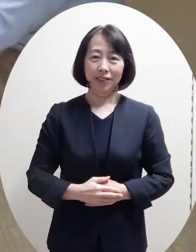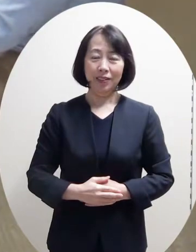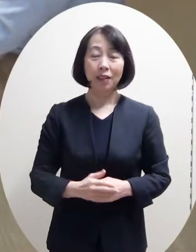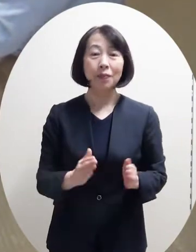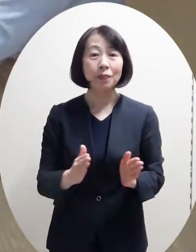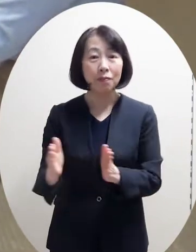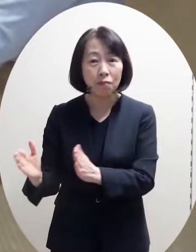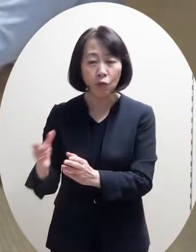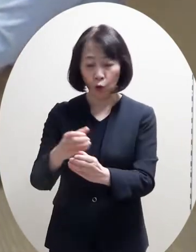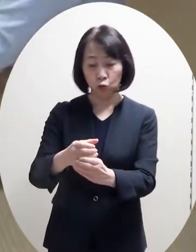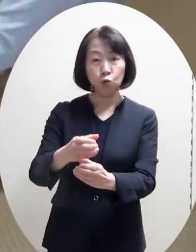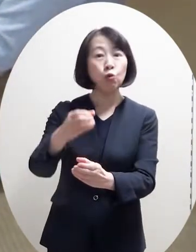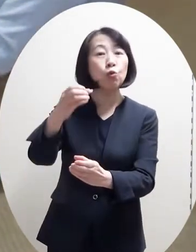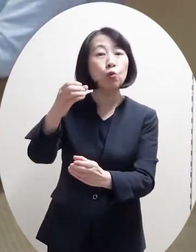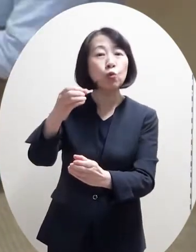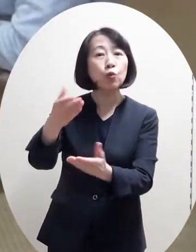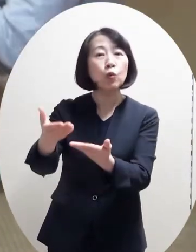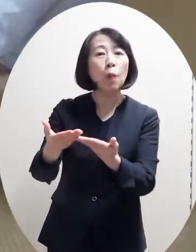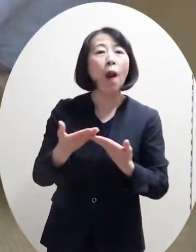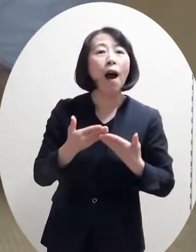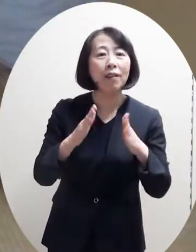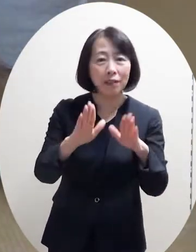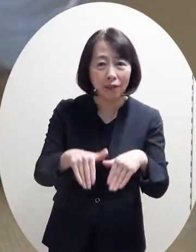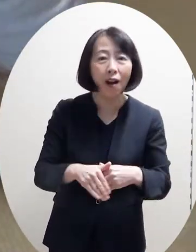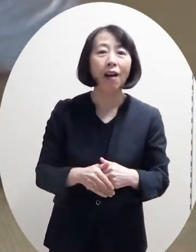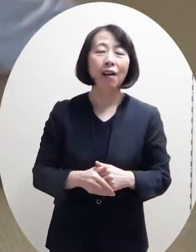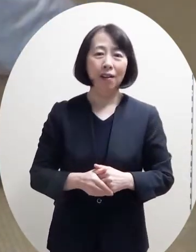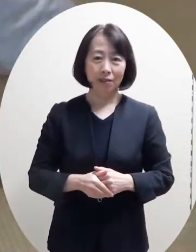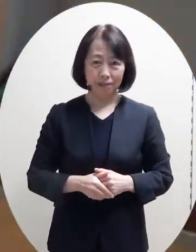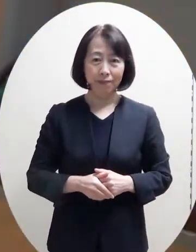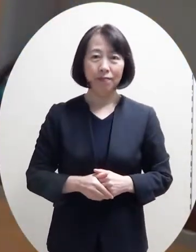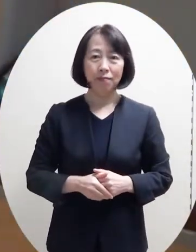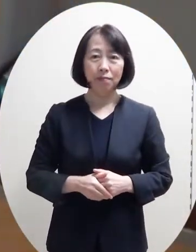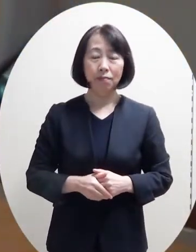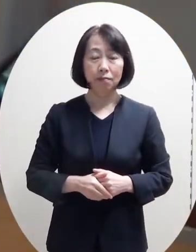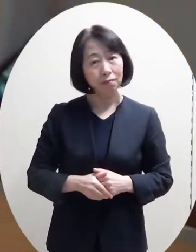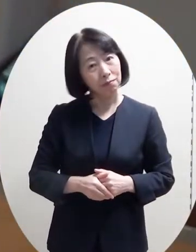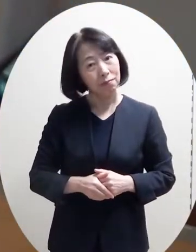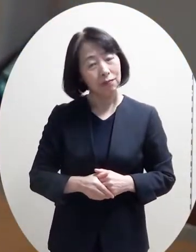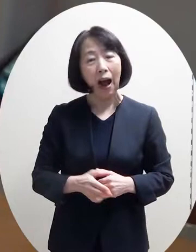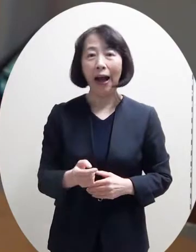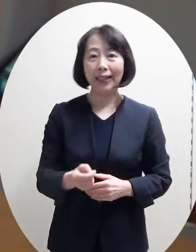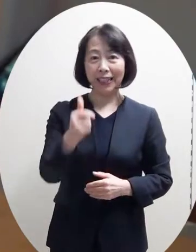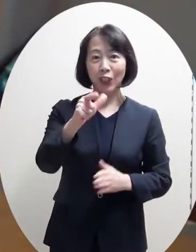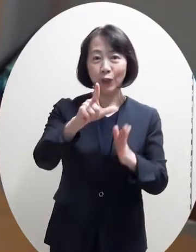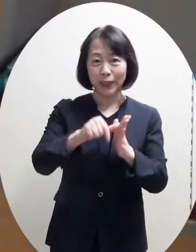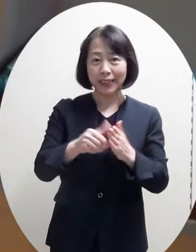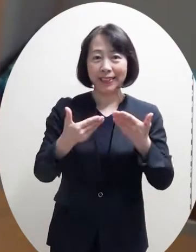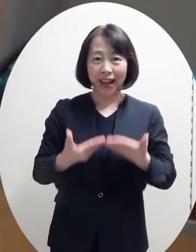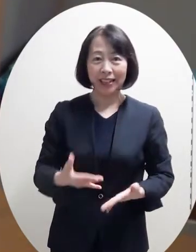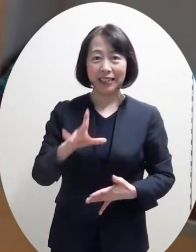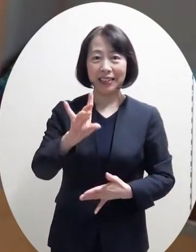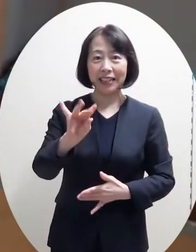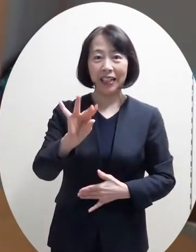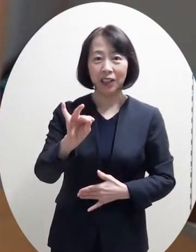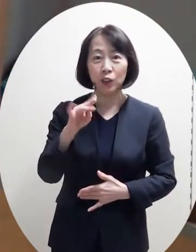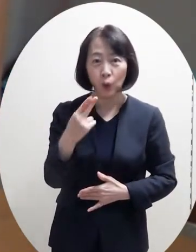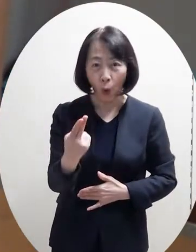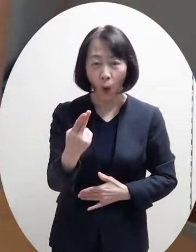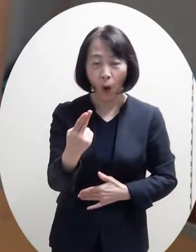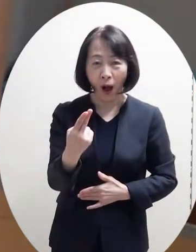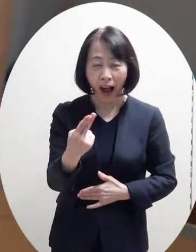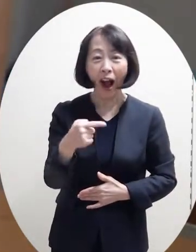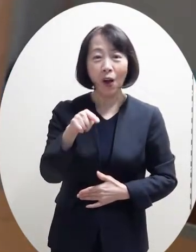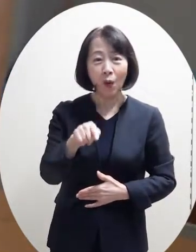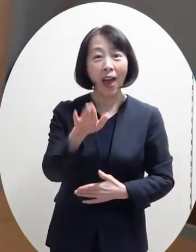ところでこの筒みたいのもらったんじゃが。 あれ、緊急時安心キットじゃん。これがあれば